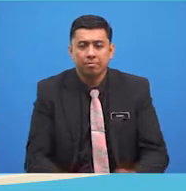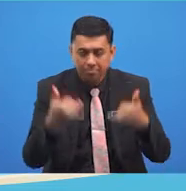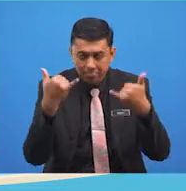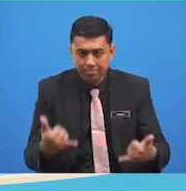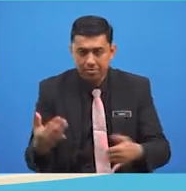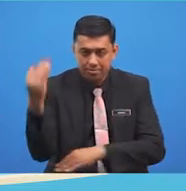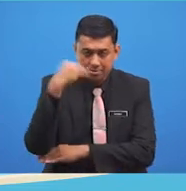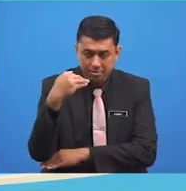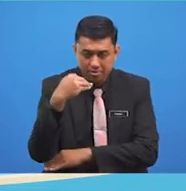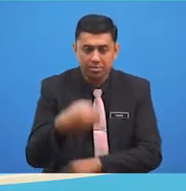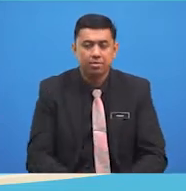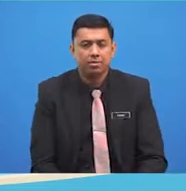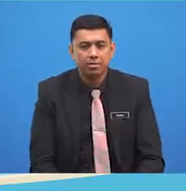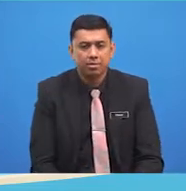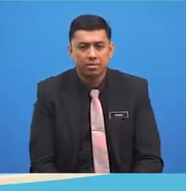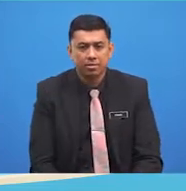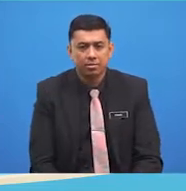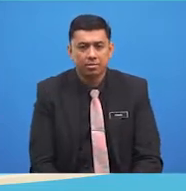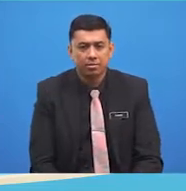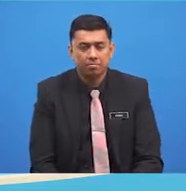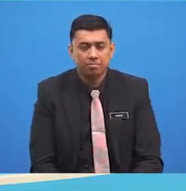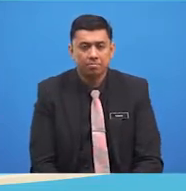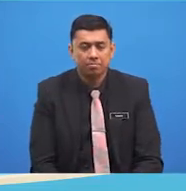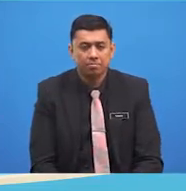Sekarang, jom kita uji minda soalan subjektif.